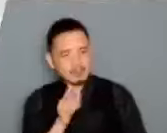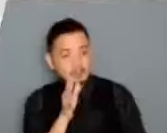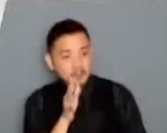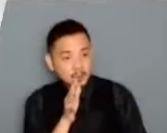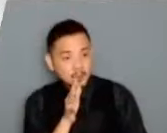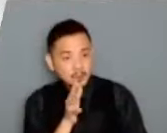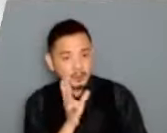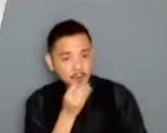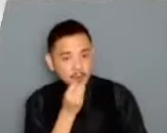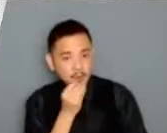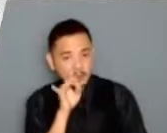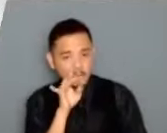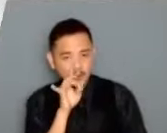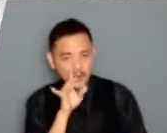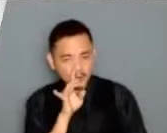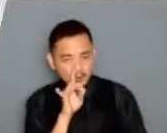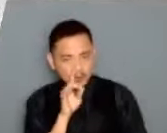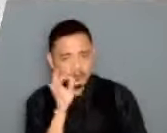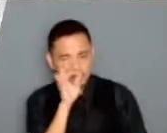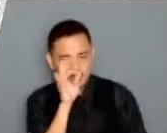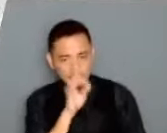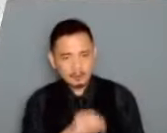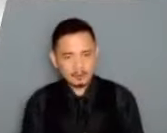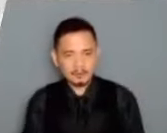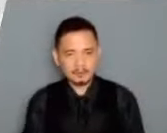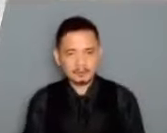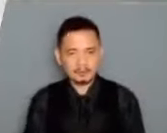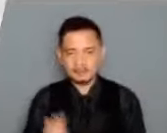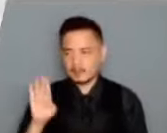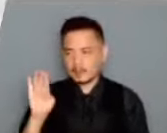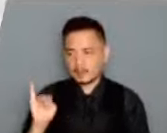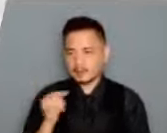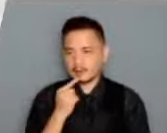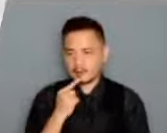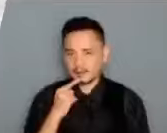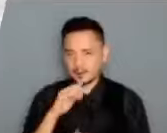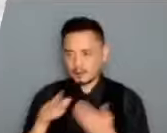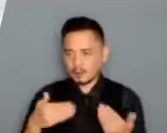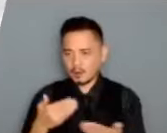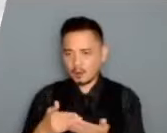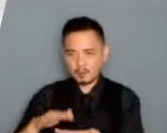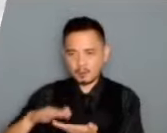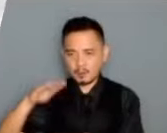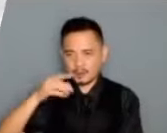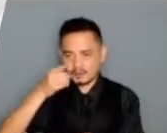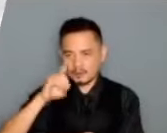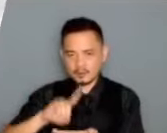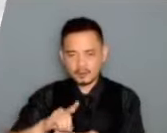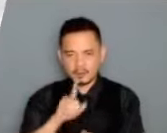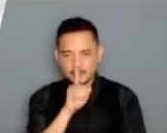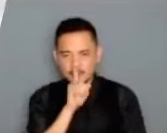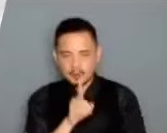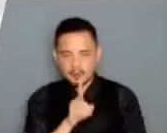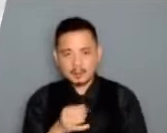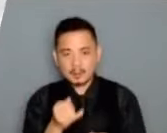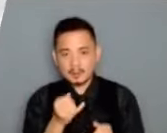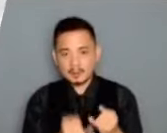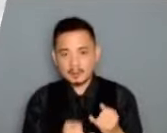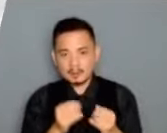sabi ng Bureau of immigration totoo ang mga dokumentong inilabas ng senador 2011 daw ang huling record nila Kay go ping